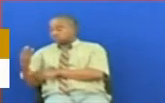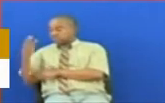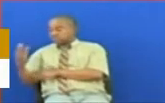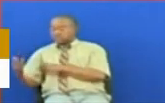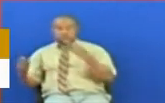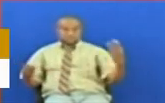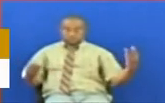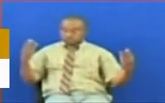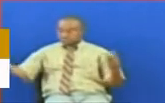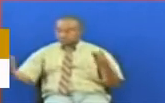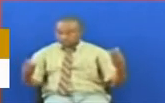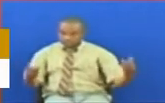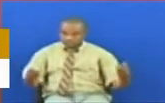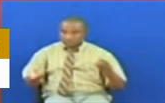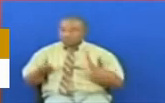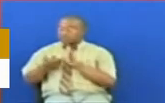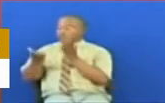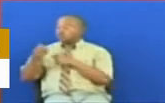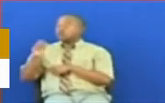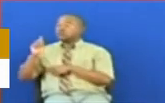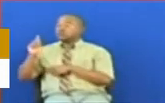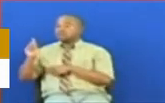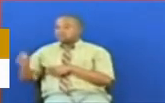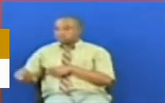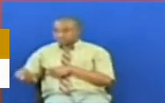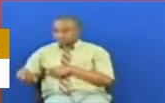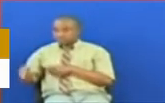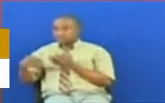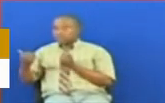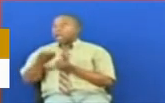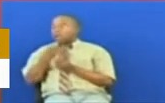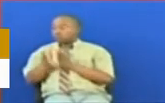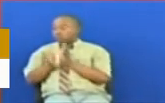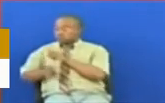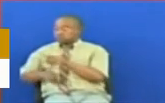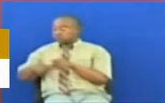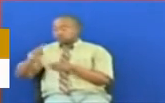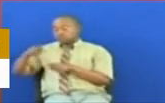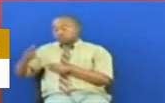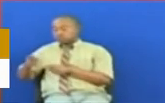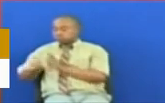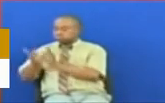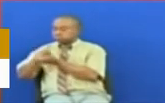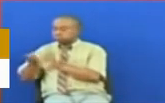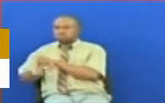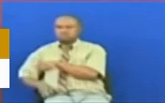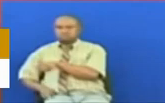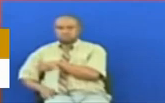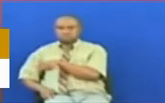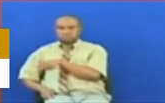kama ana uwezo, hata kama tutakuwa na haja kumuendeleza, hatuwezi atoke nje